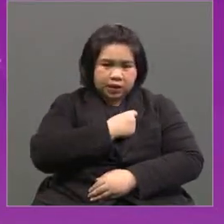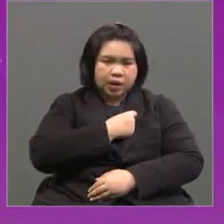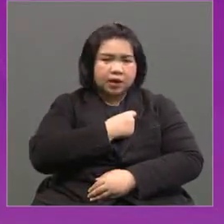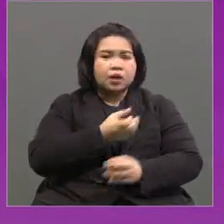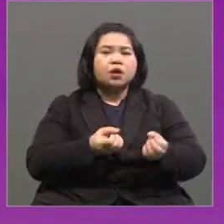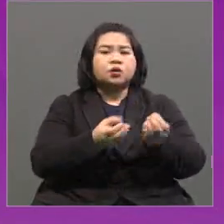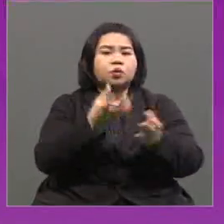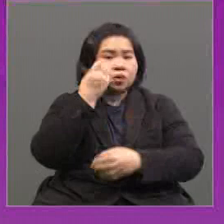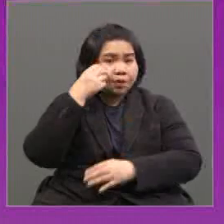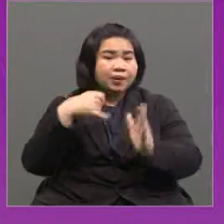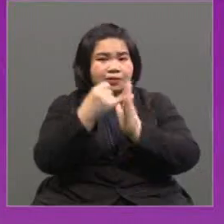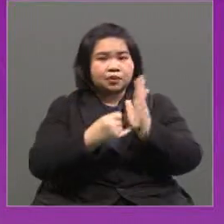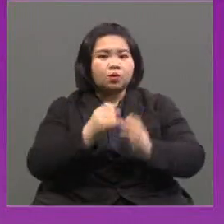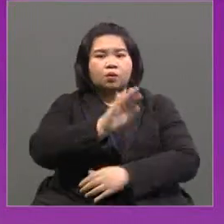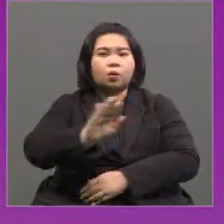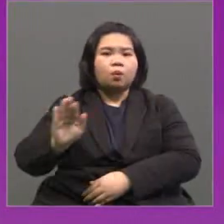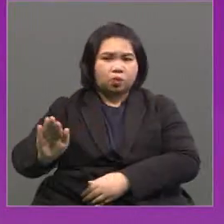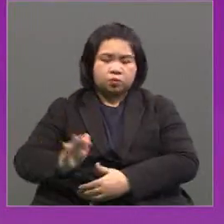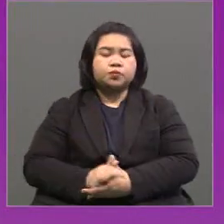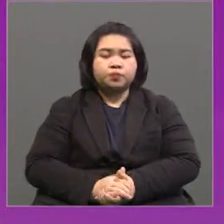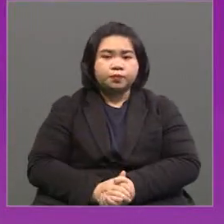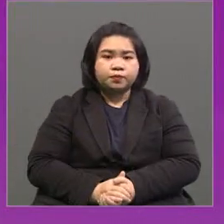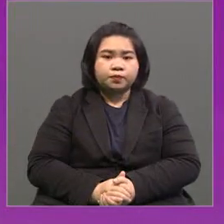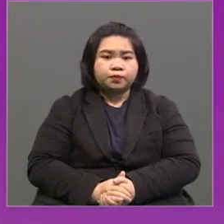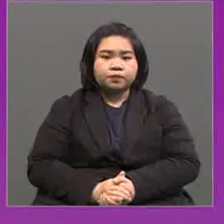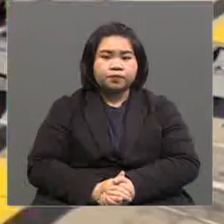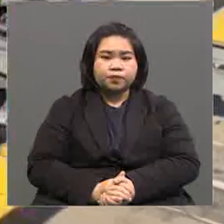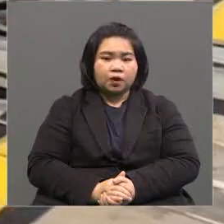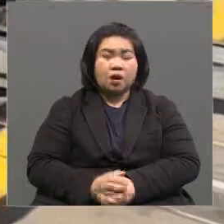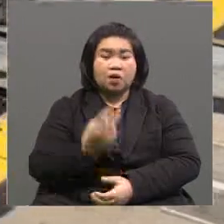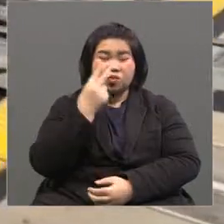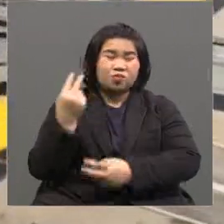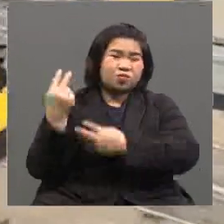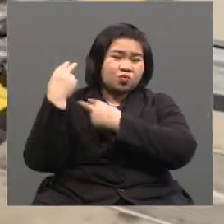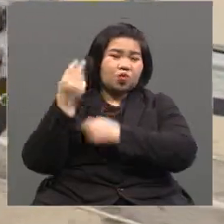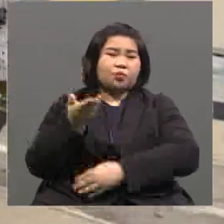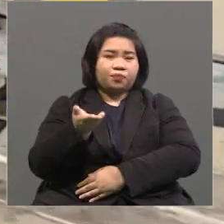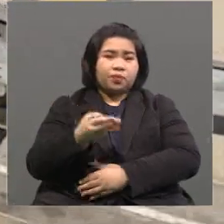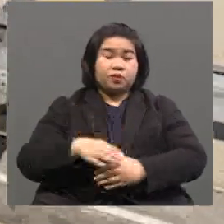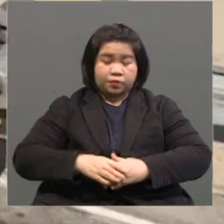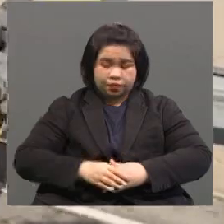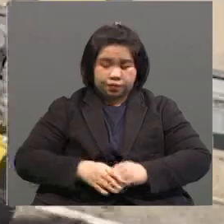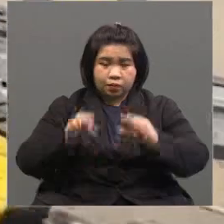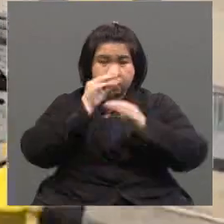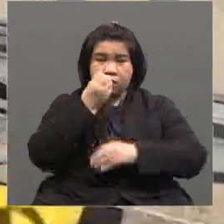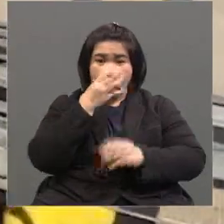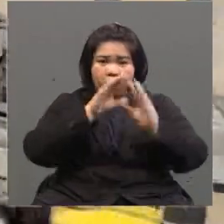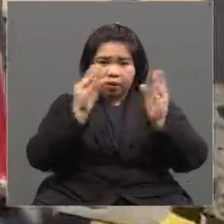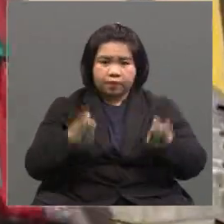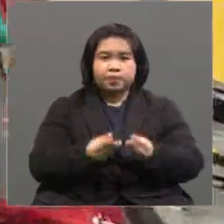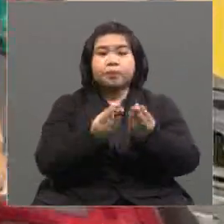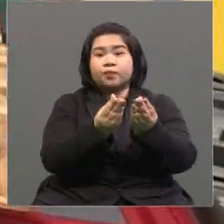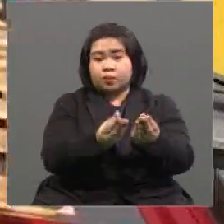างกลับภูมิลำเนาในพื้นที่ต่างจังหวัดค่ะย้อนกลับไปดูพิธีไว้อาลัยกันก่อนนะคะที่บริเวณท่าอากาศยาน